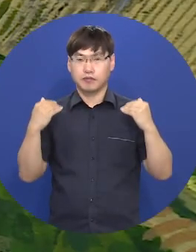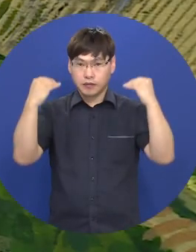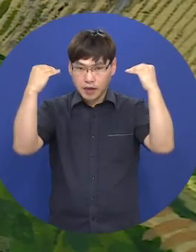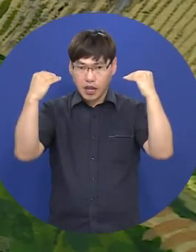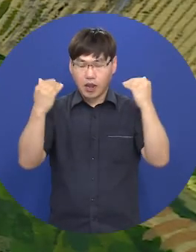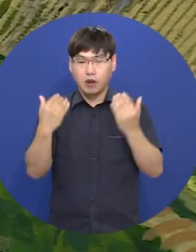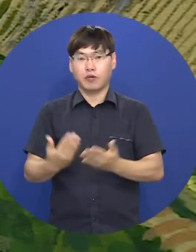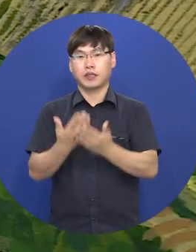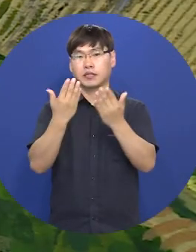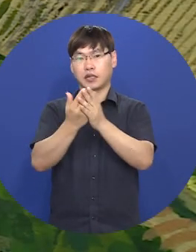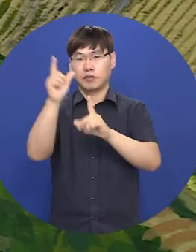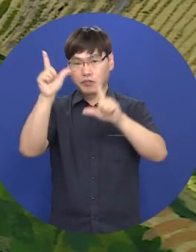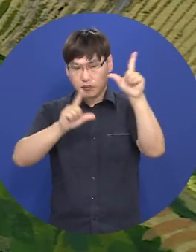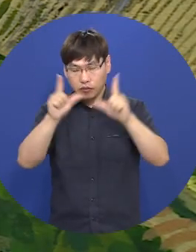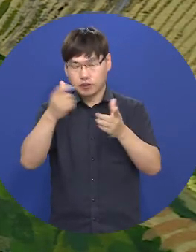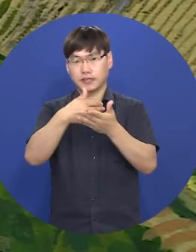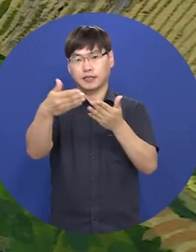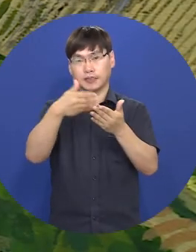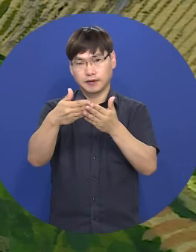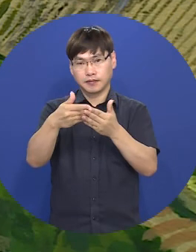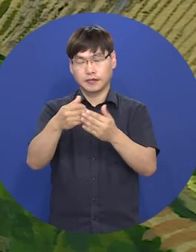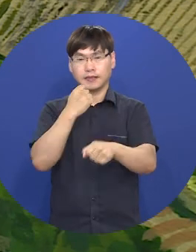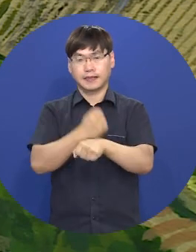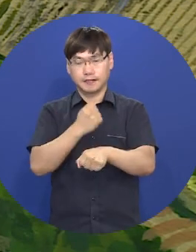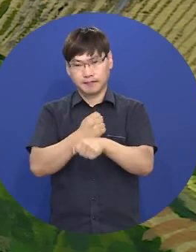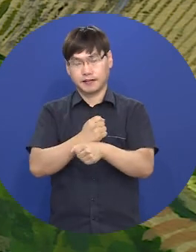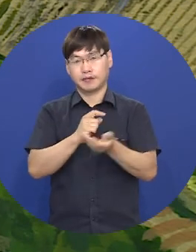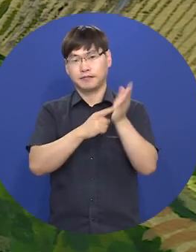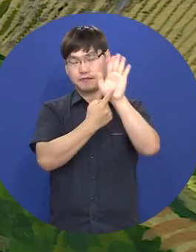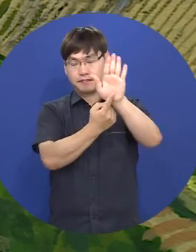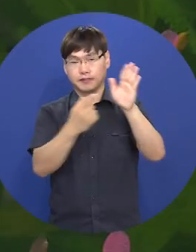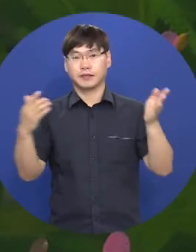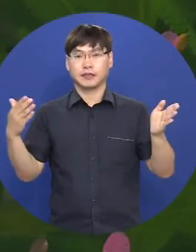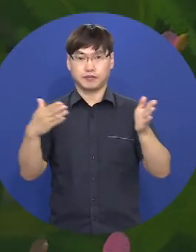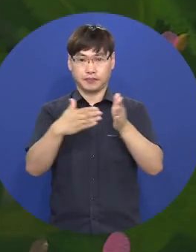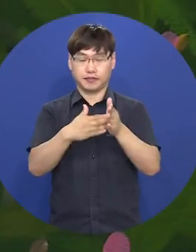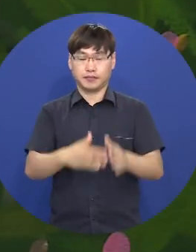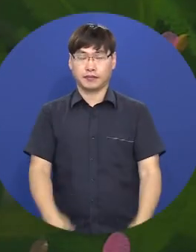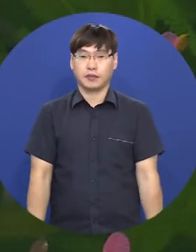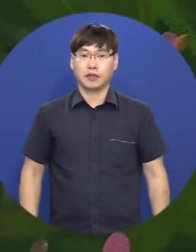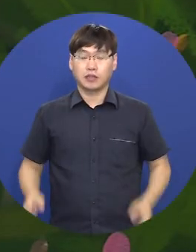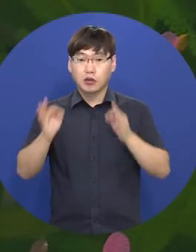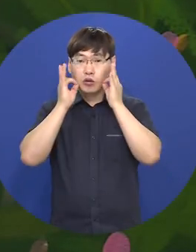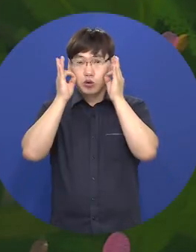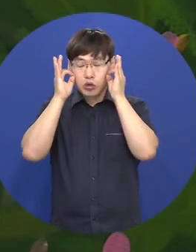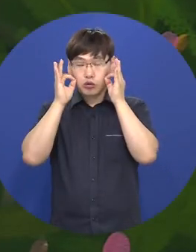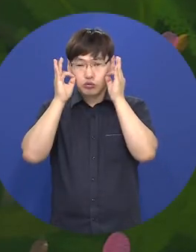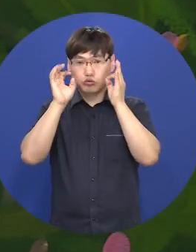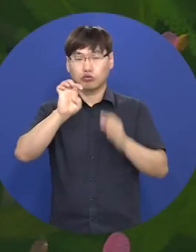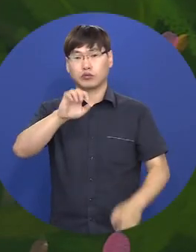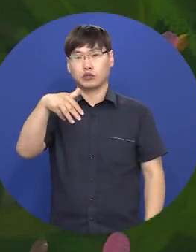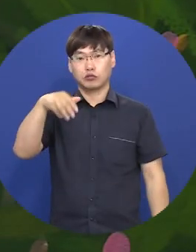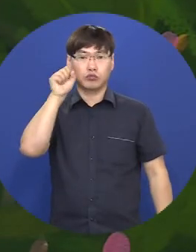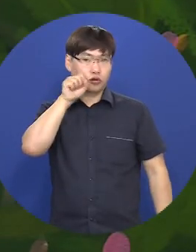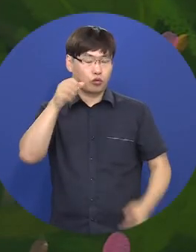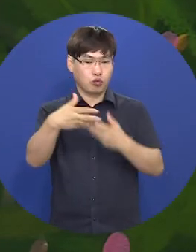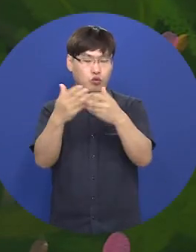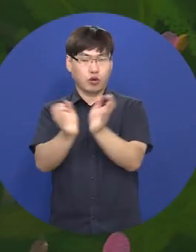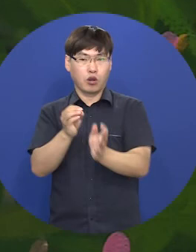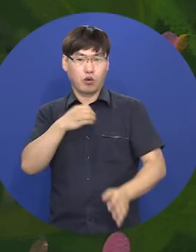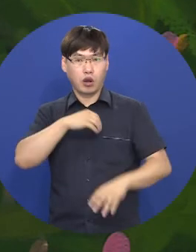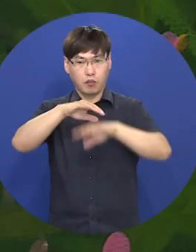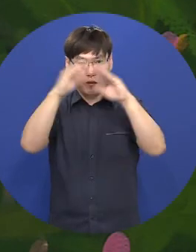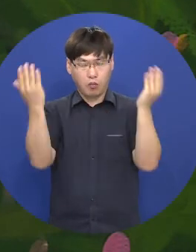모습과 아름다운 평창을 담은 작품을 만들어 전시할 것입니다. 이번 전시를 위해 노력했던 평창 미술동호회